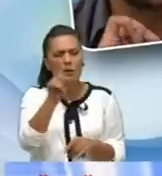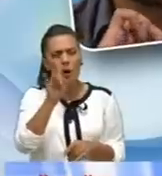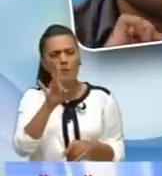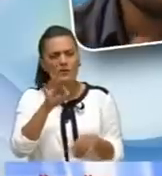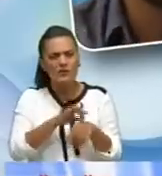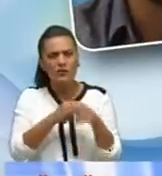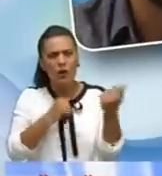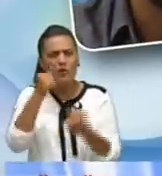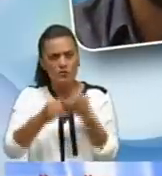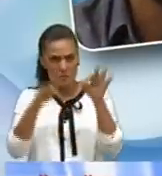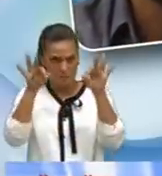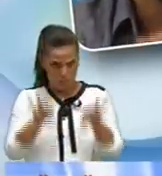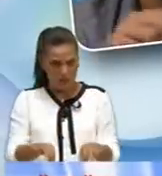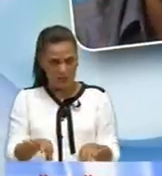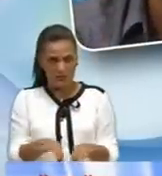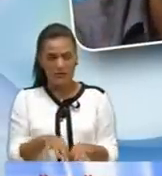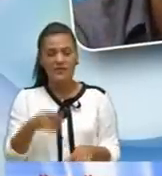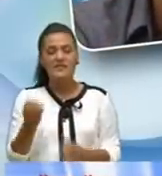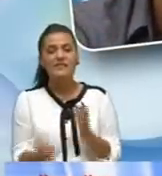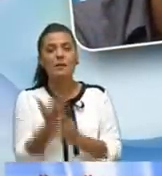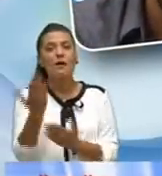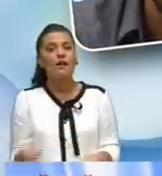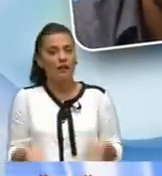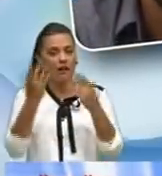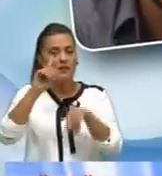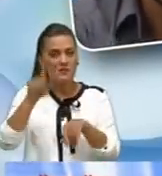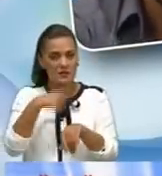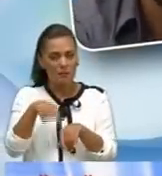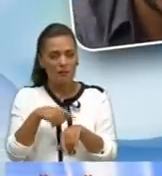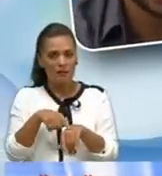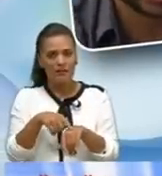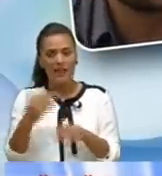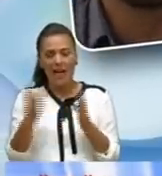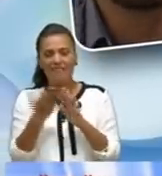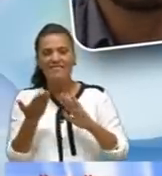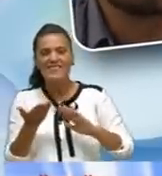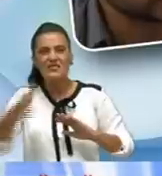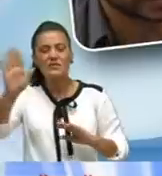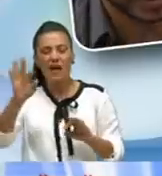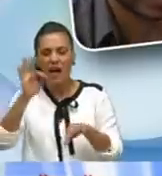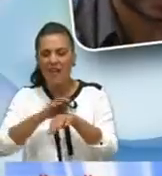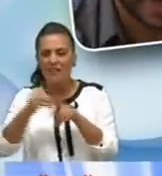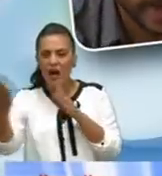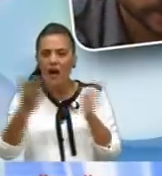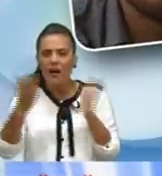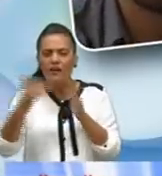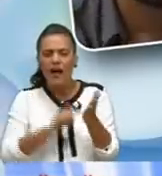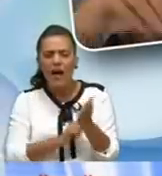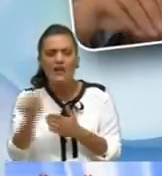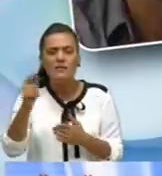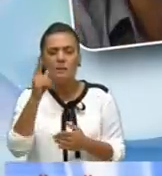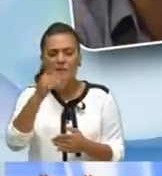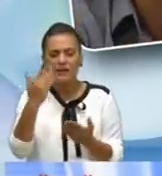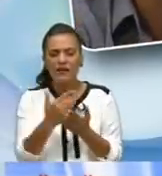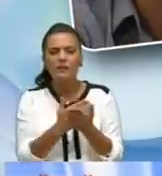15 dakikalık koşturmayla başlayınca sabah uyandığımız anla evden çıkma anı arasındaki her şey